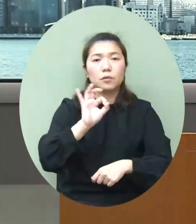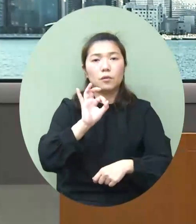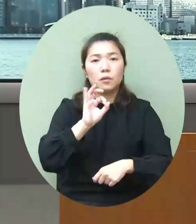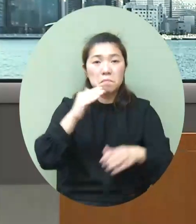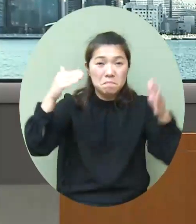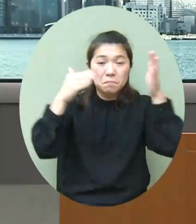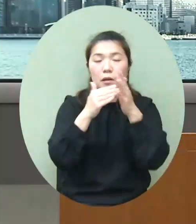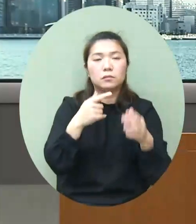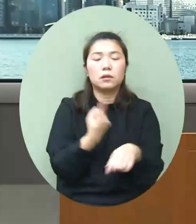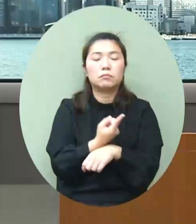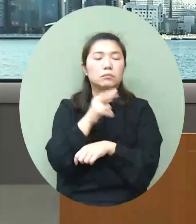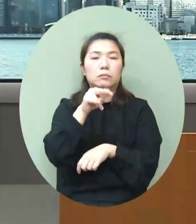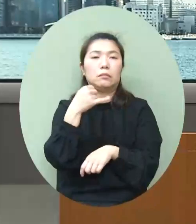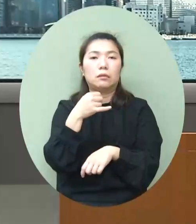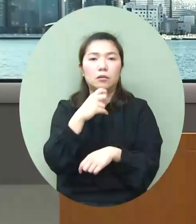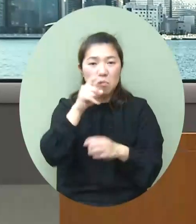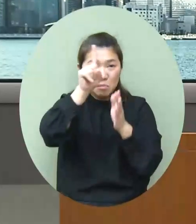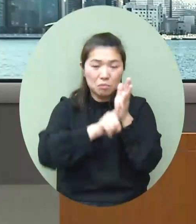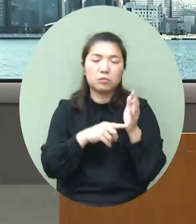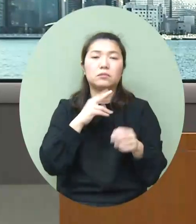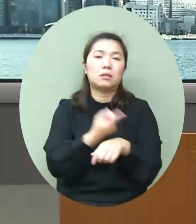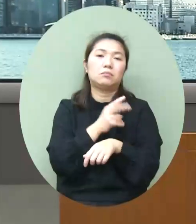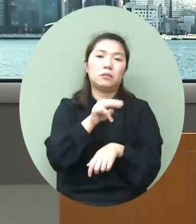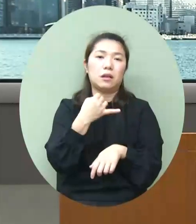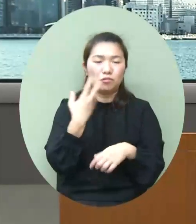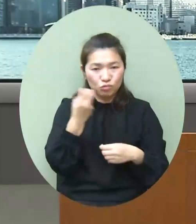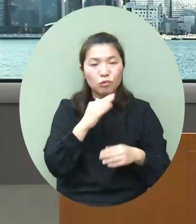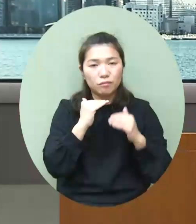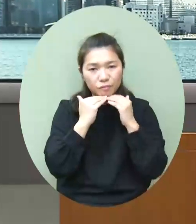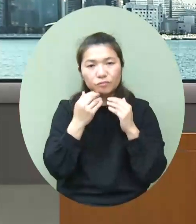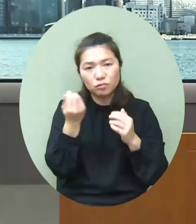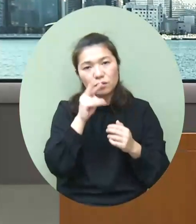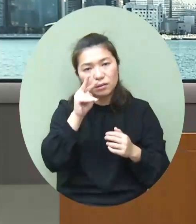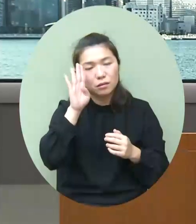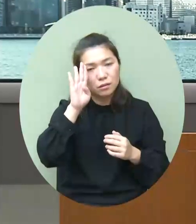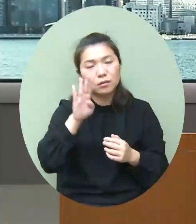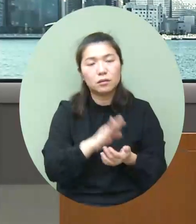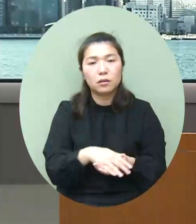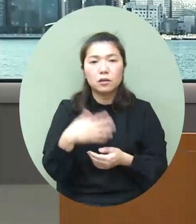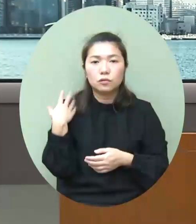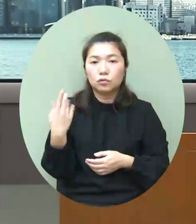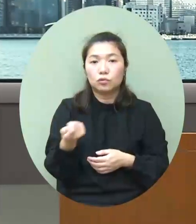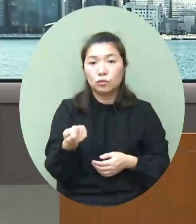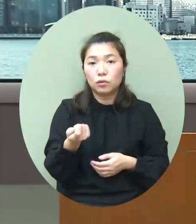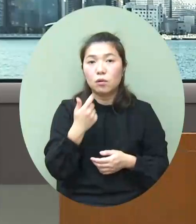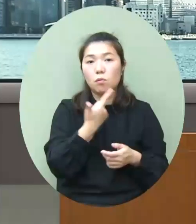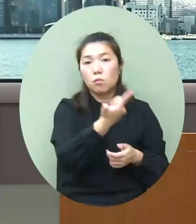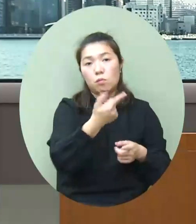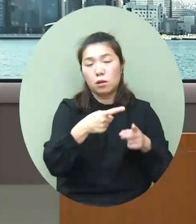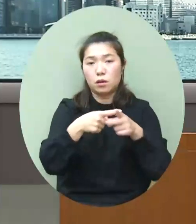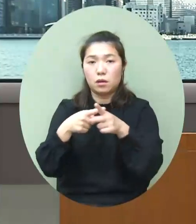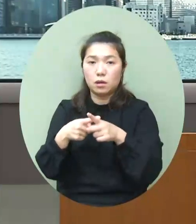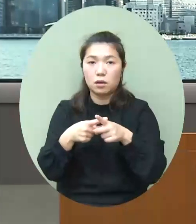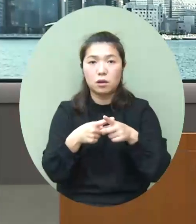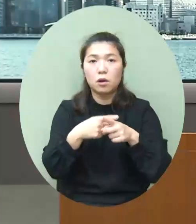暂时我们还没看到达峰或者是回落的趋势，当然我们要再观察。近日很